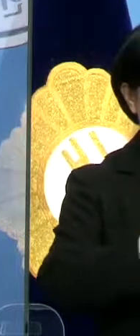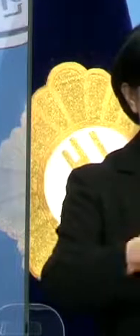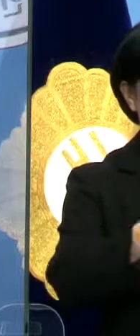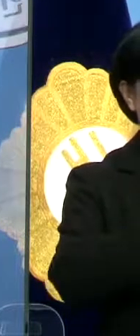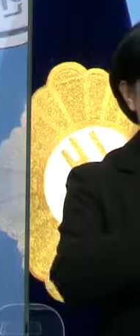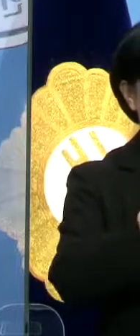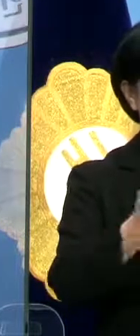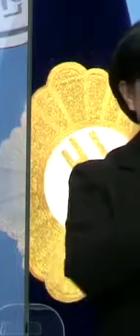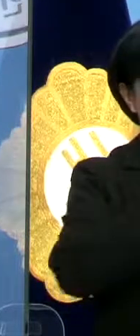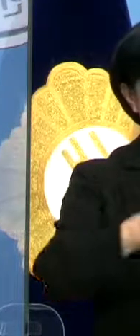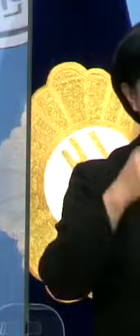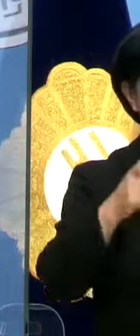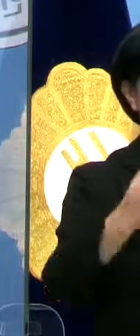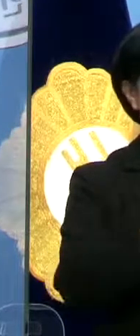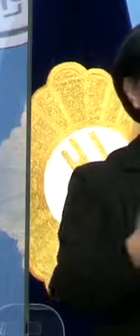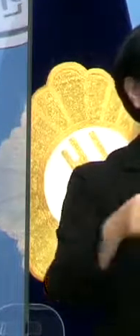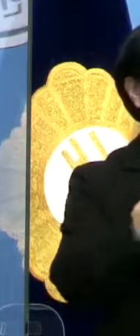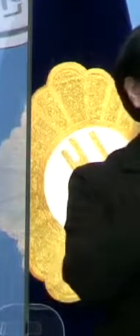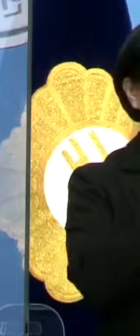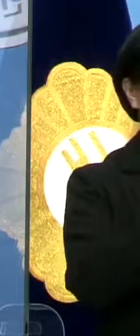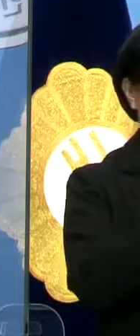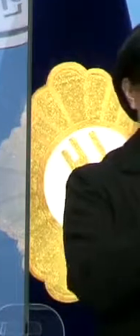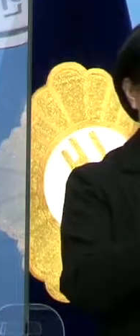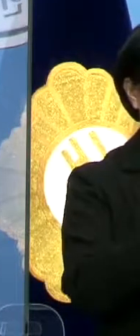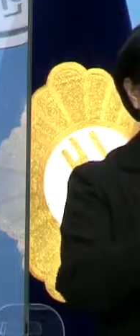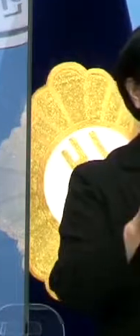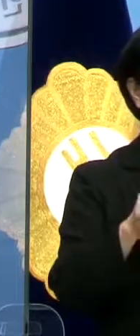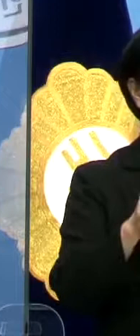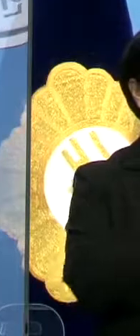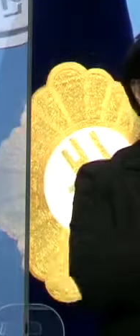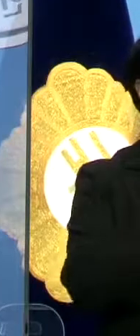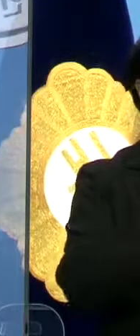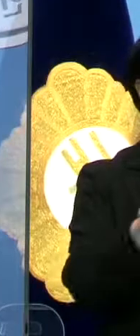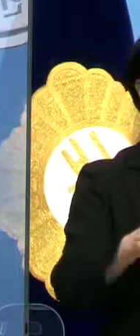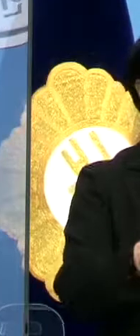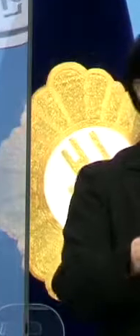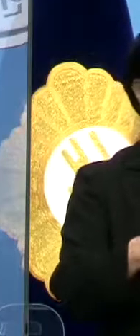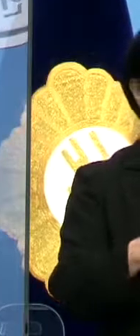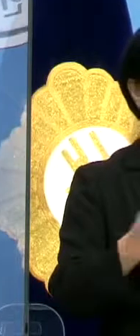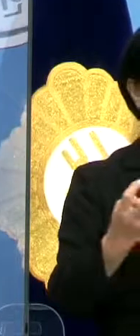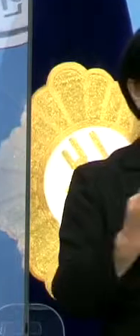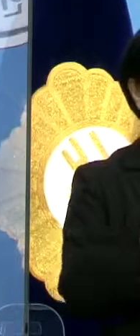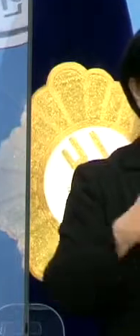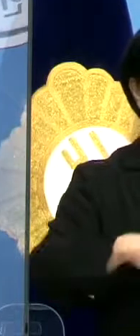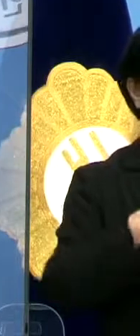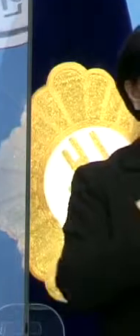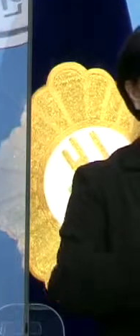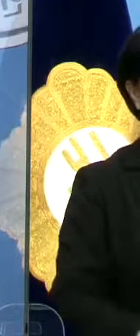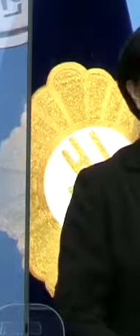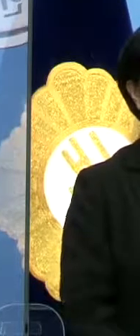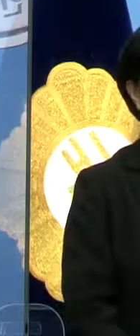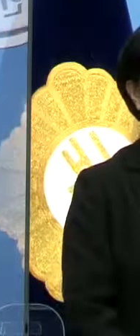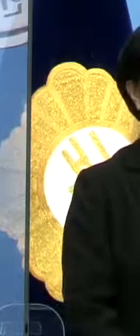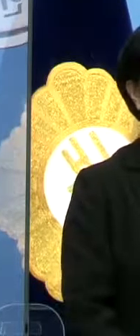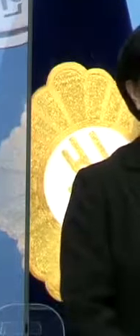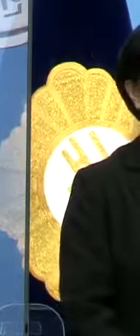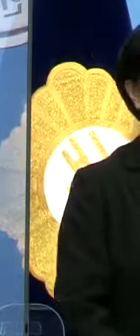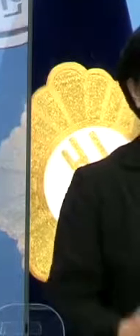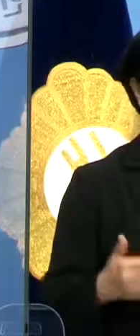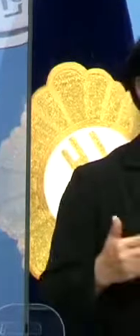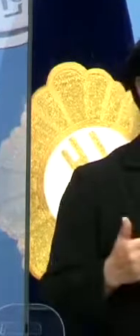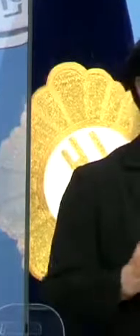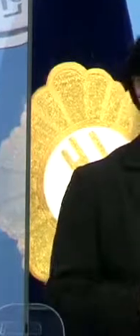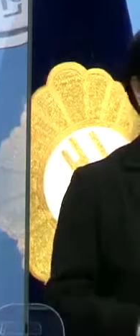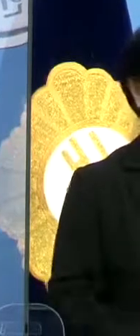성장은 구청장에 대한 더불어 민주당의 특단의 대책이 마련되어야 함을 말씀드리고자 합니다 예 이상입니다